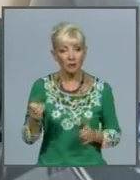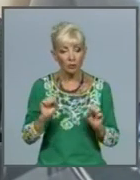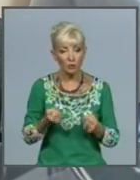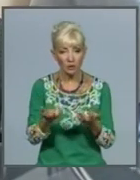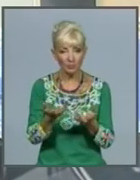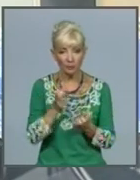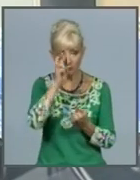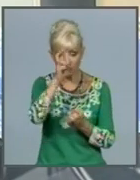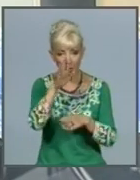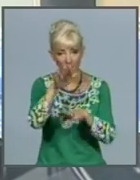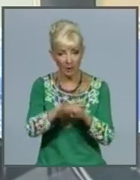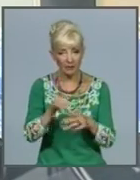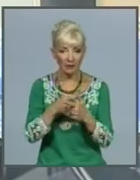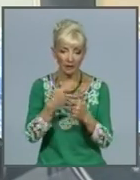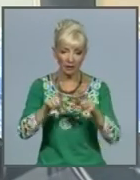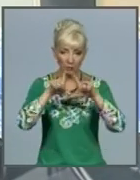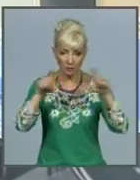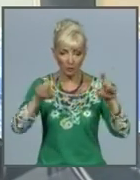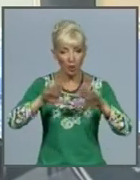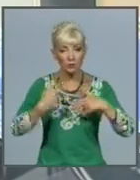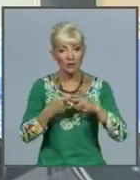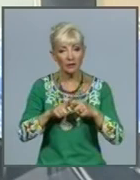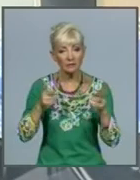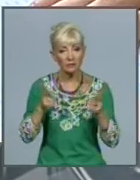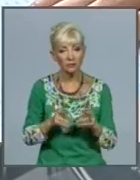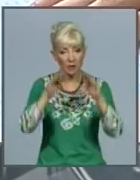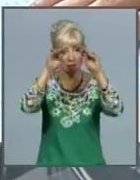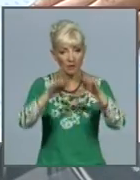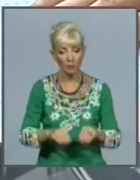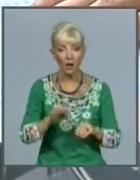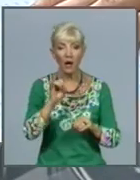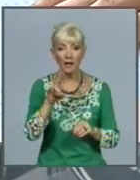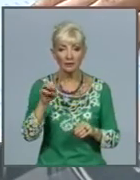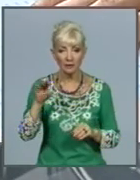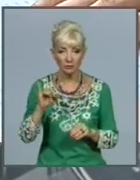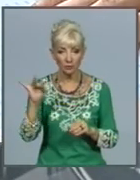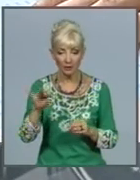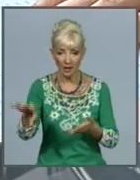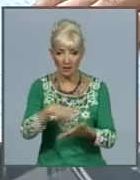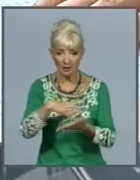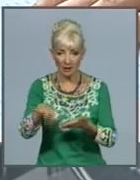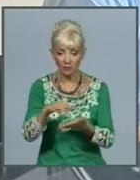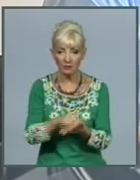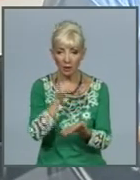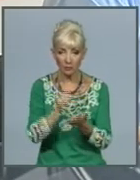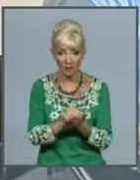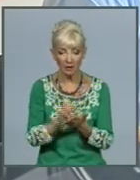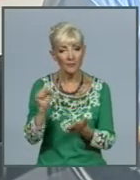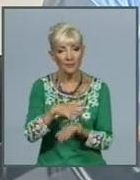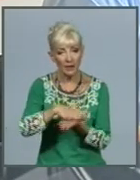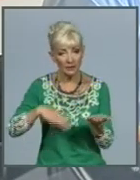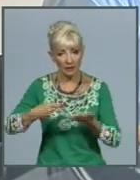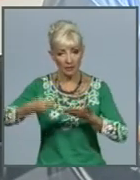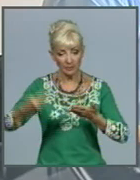чи установах. Після цього потрібно заповнити анкету та додати скановані копії документів, а потім підписати заяву